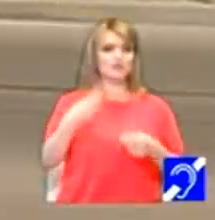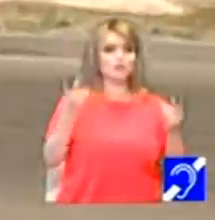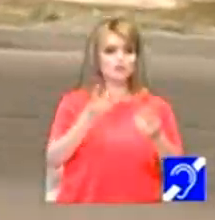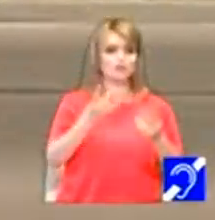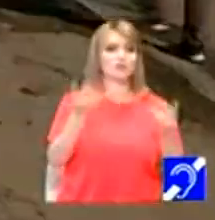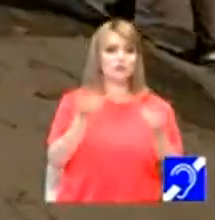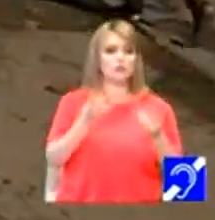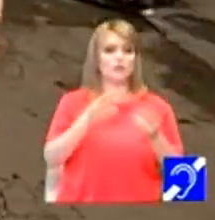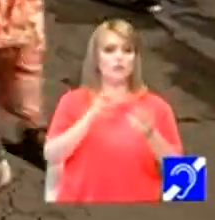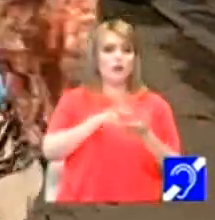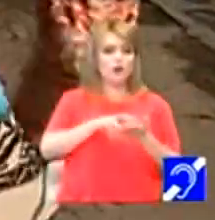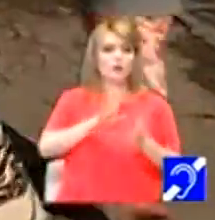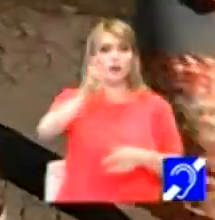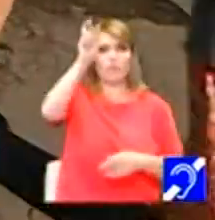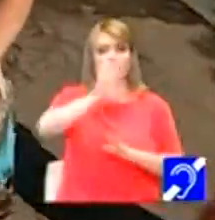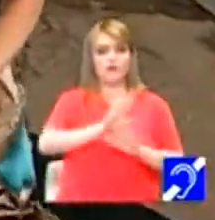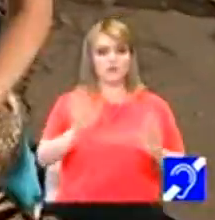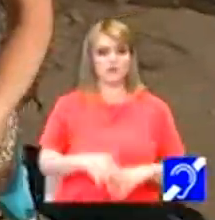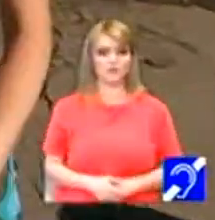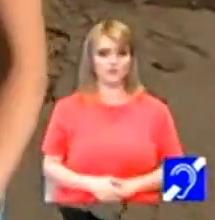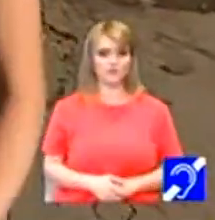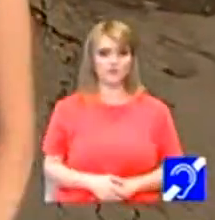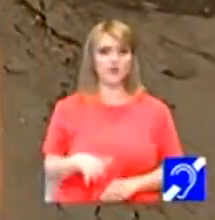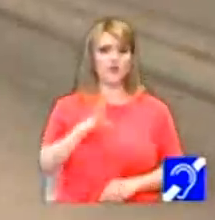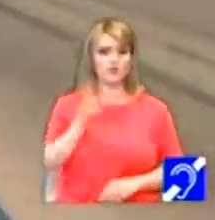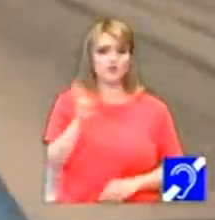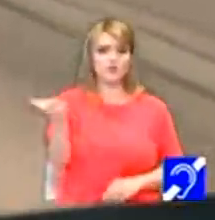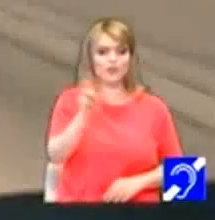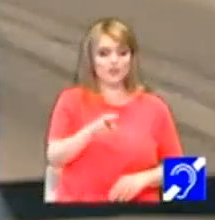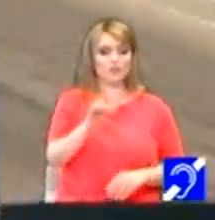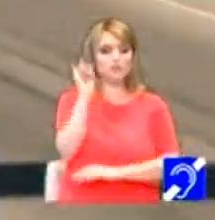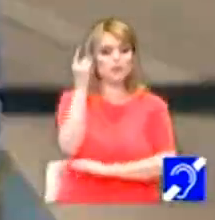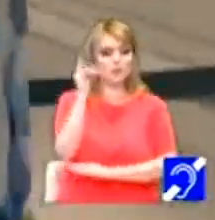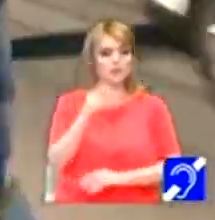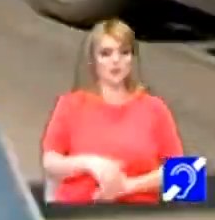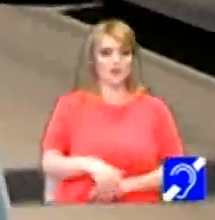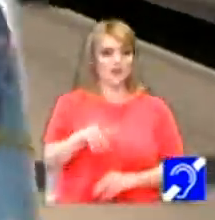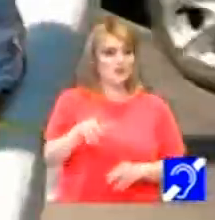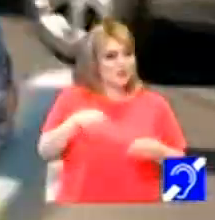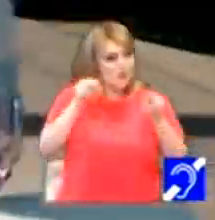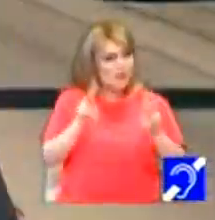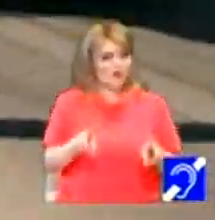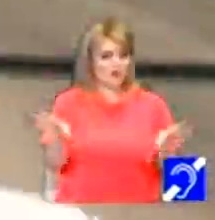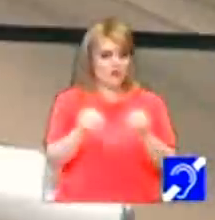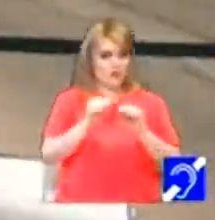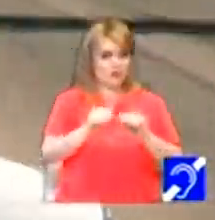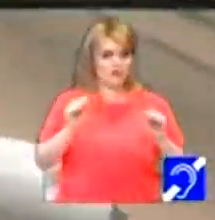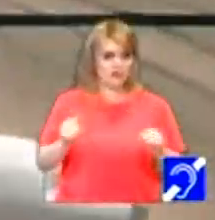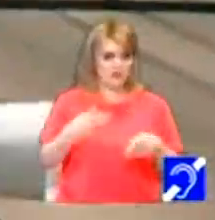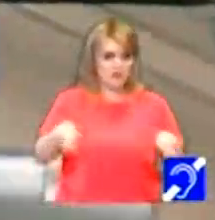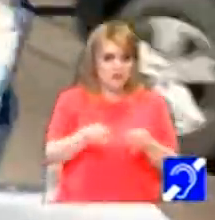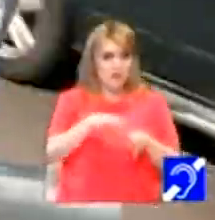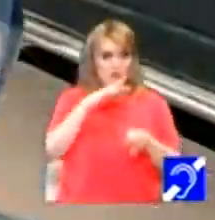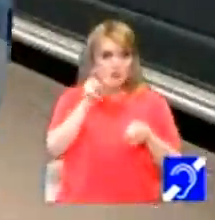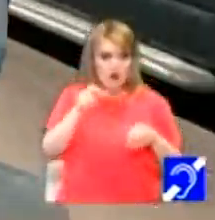trebuie să avem frică. Unii au venit la pelerinaj și cu copiii. Este periculos împreună cu copiii în locuri aglomerate. Nu vă este frică? Atent